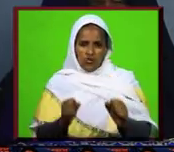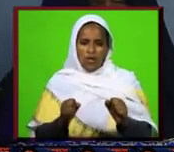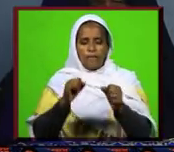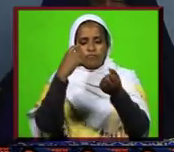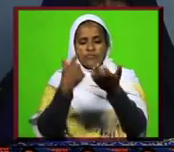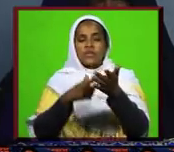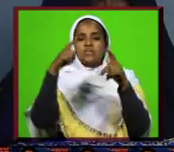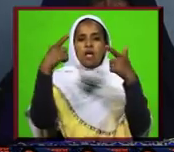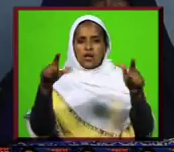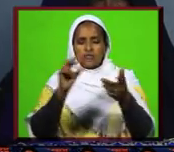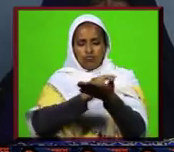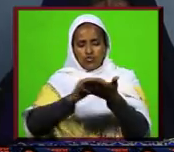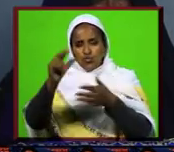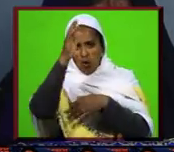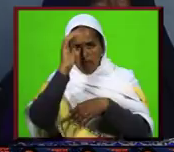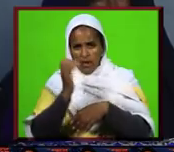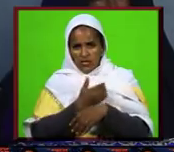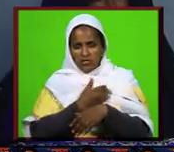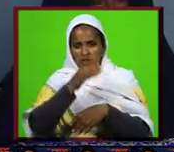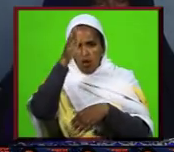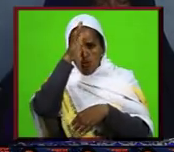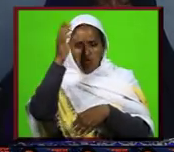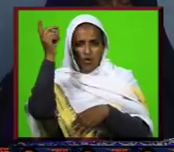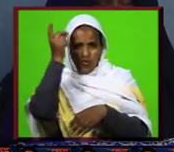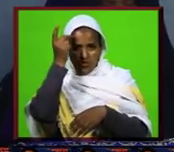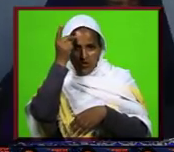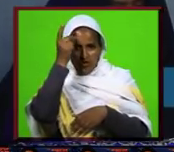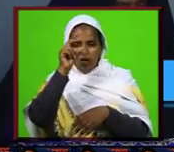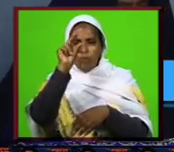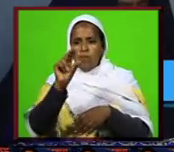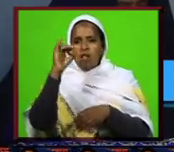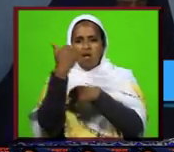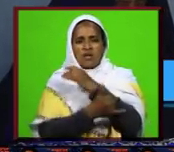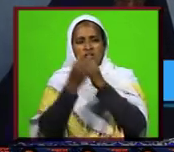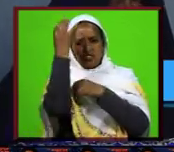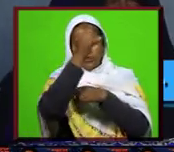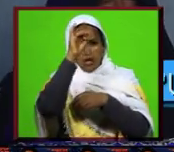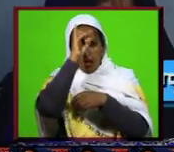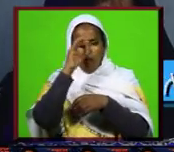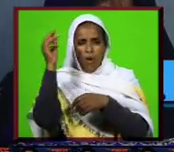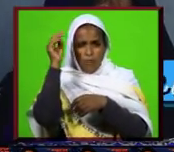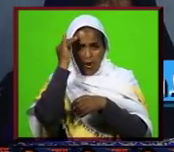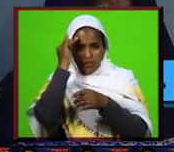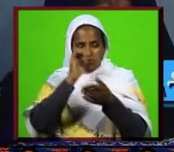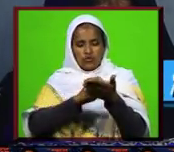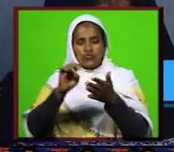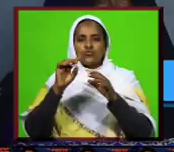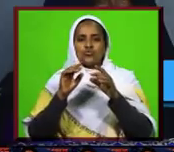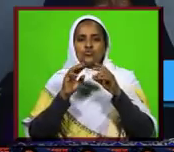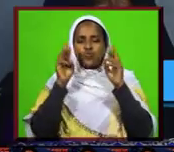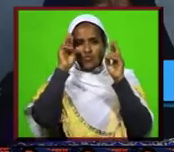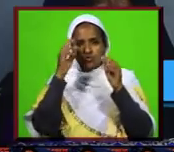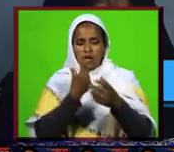በዚህ አጋጣሚ ብፁዕ አባታችን አቡነ ዮሴፍ የባሌ ሀገረ ስብከት ሊቀ ጳጳስና የቅዱስ ሲኖዶስ አባል ሌት